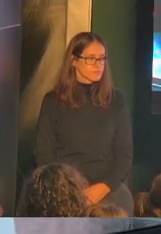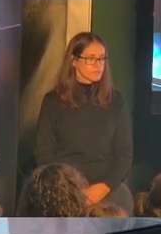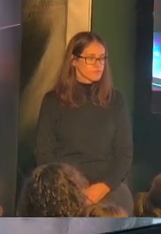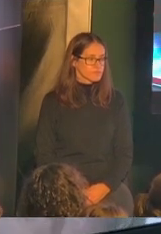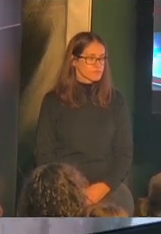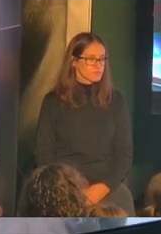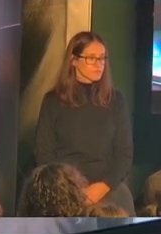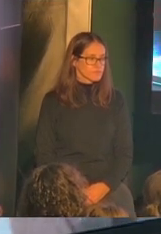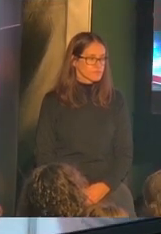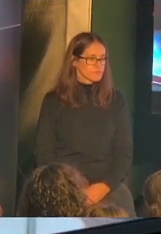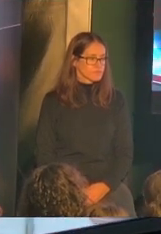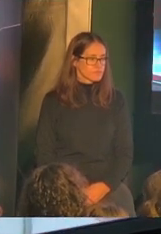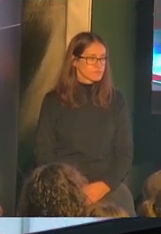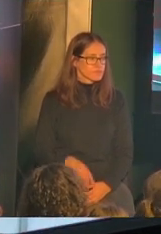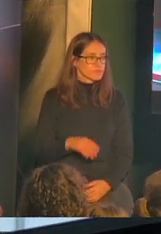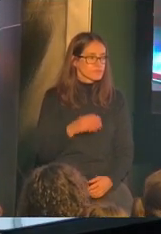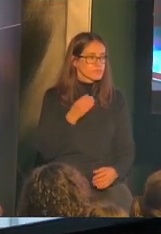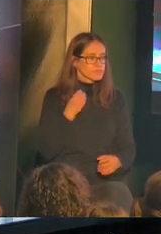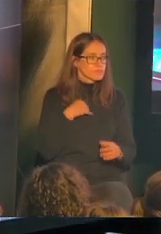Después, el gelificat.